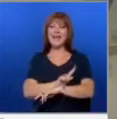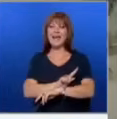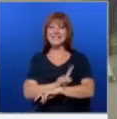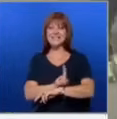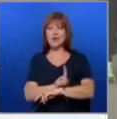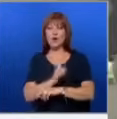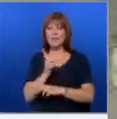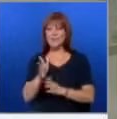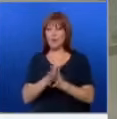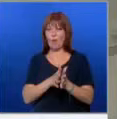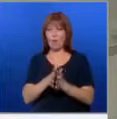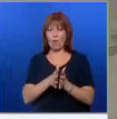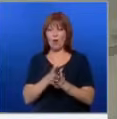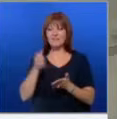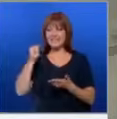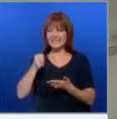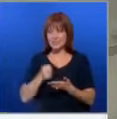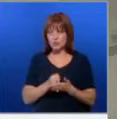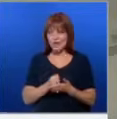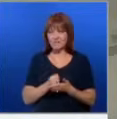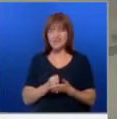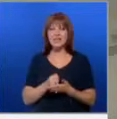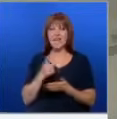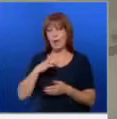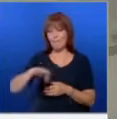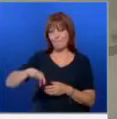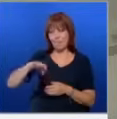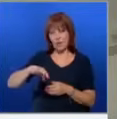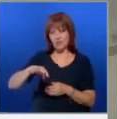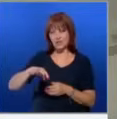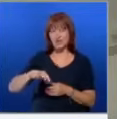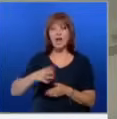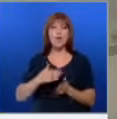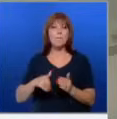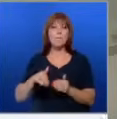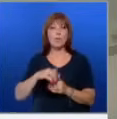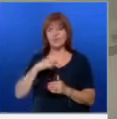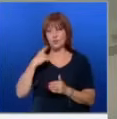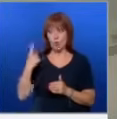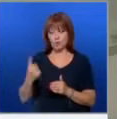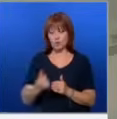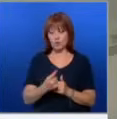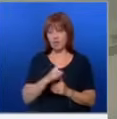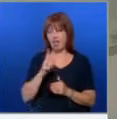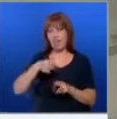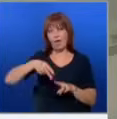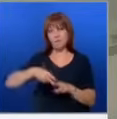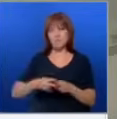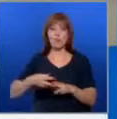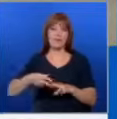която хората от квартала настояваха, е поръчана, но вече повече от година не е